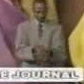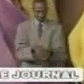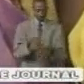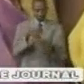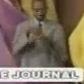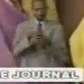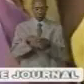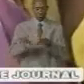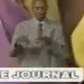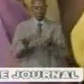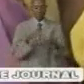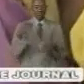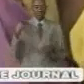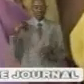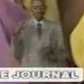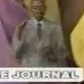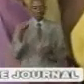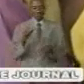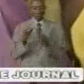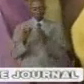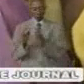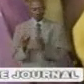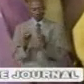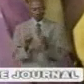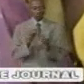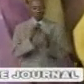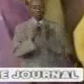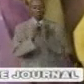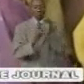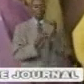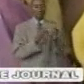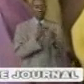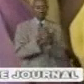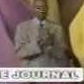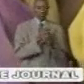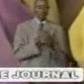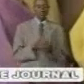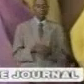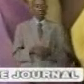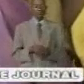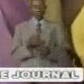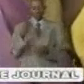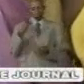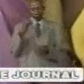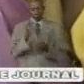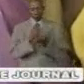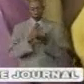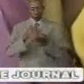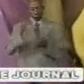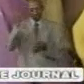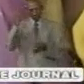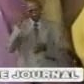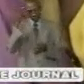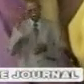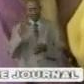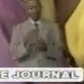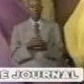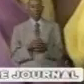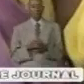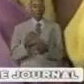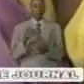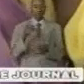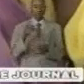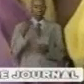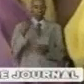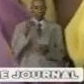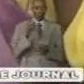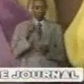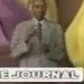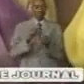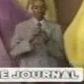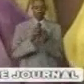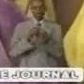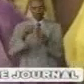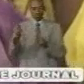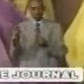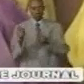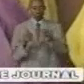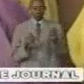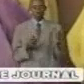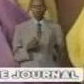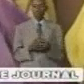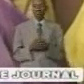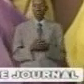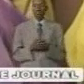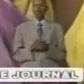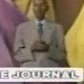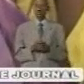les organisations internationales, dans la direction des partis politiques et dans la gestion de l'initiative privée. Tenir